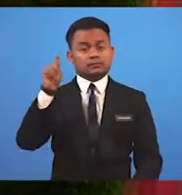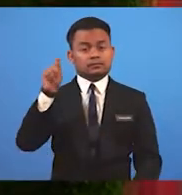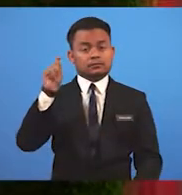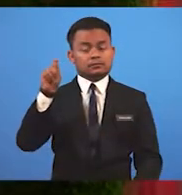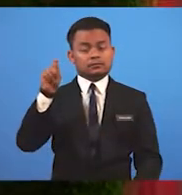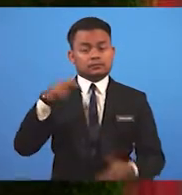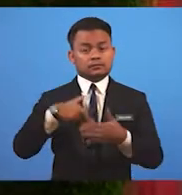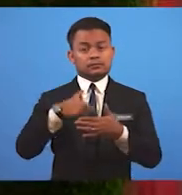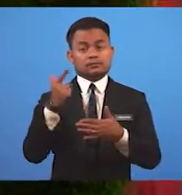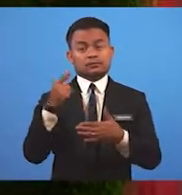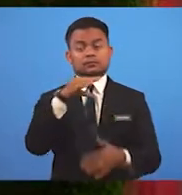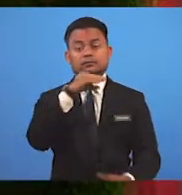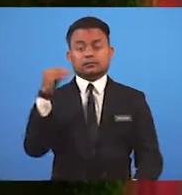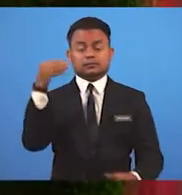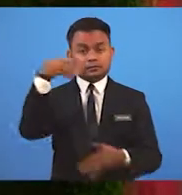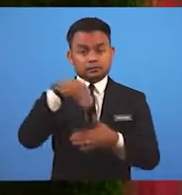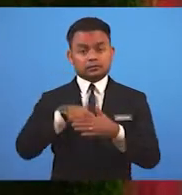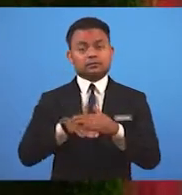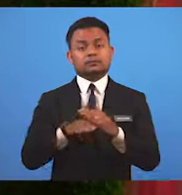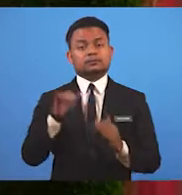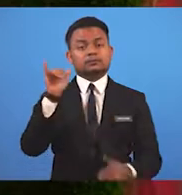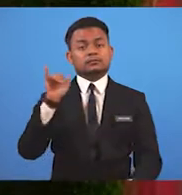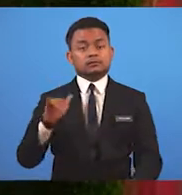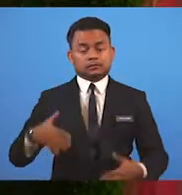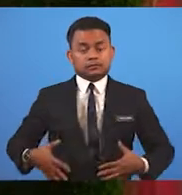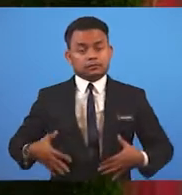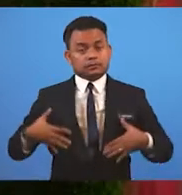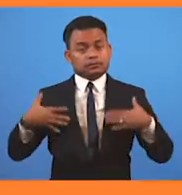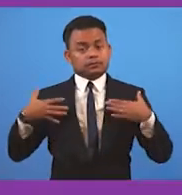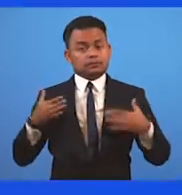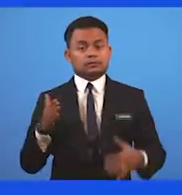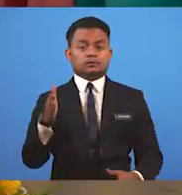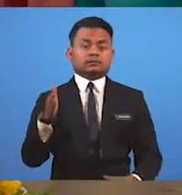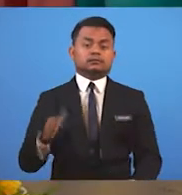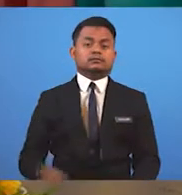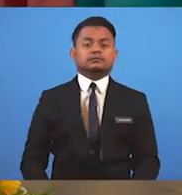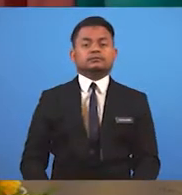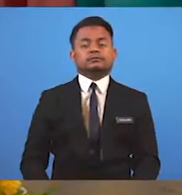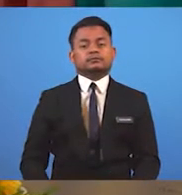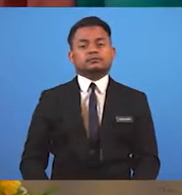pada luaran dan dalaman yang terdapat pada badan ikan?